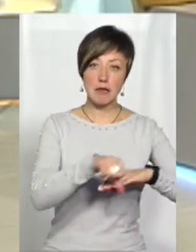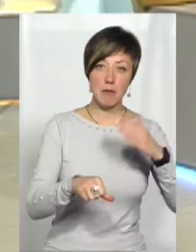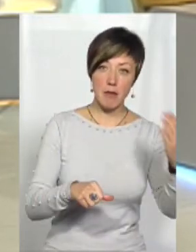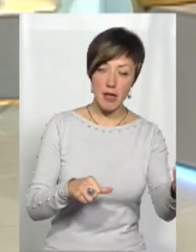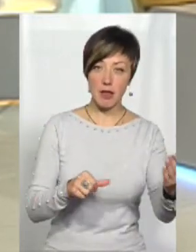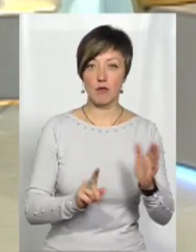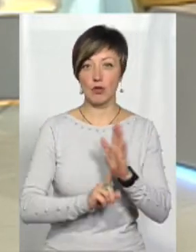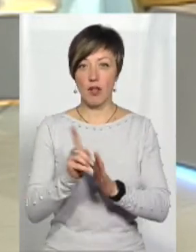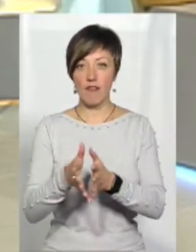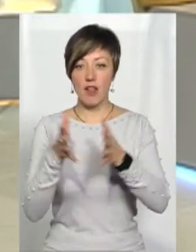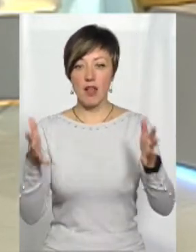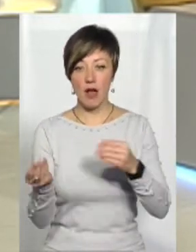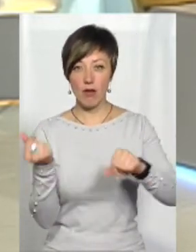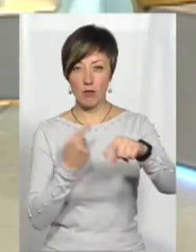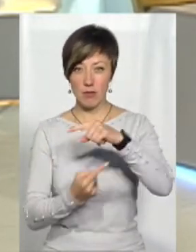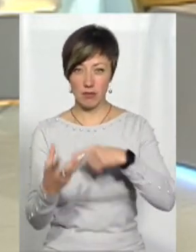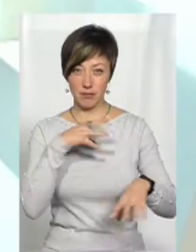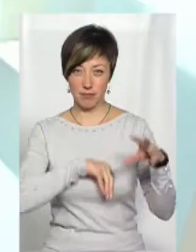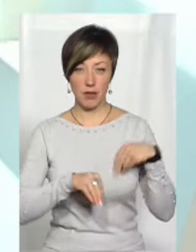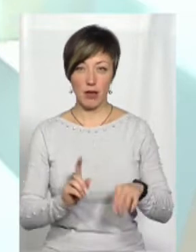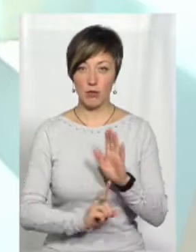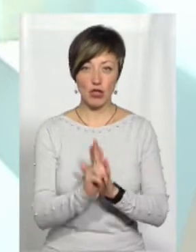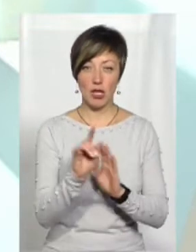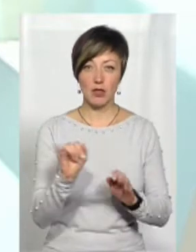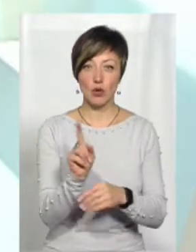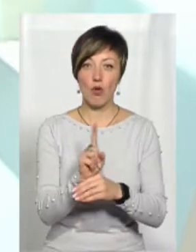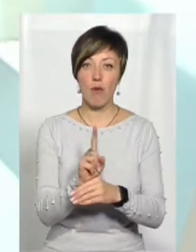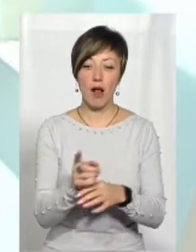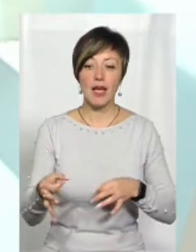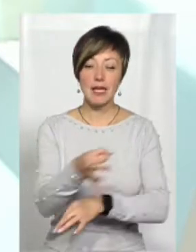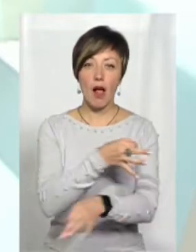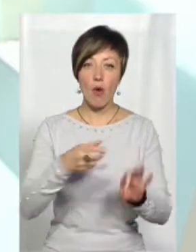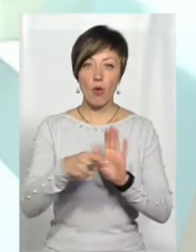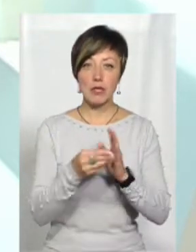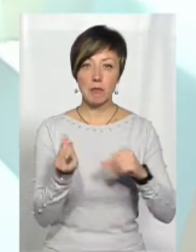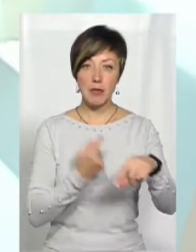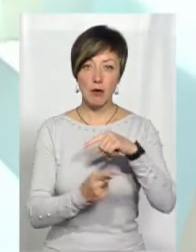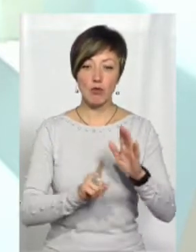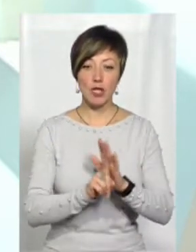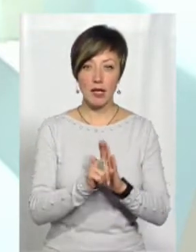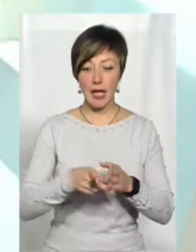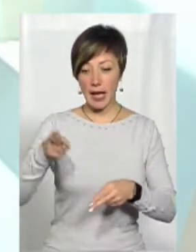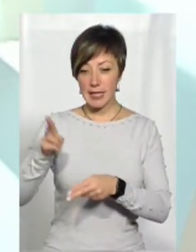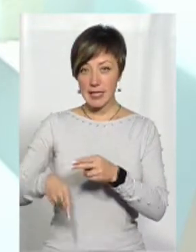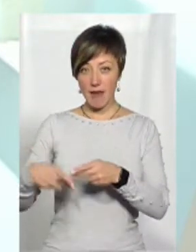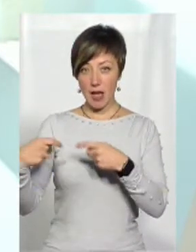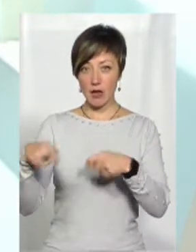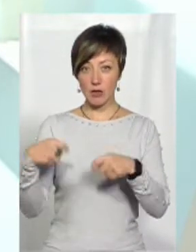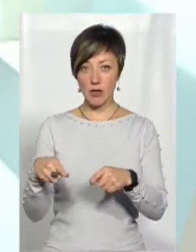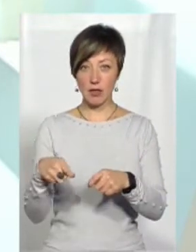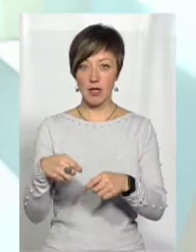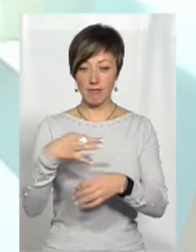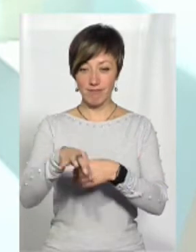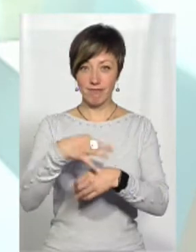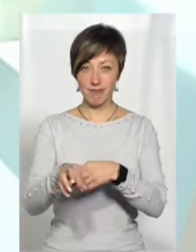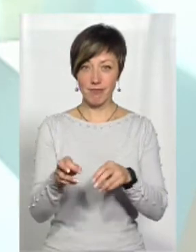не починають з великих офшорів повернення коштів, не починають із нормального діалогу з бізнесом, а починають з кінцевих реалізаторів. Б'ють по тих,